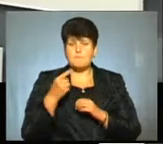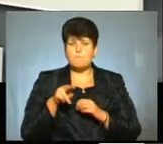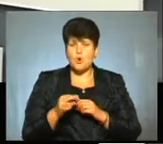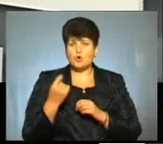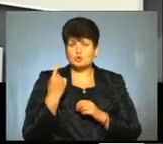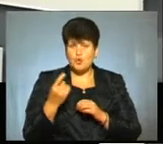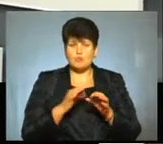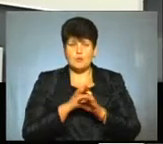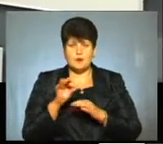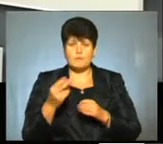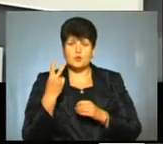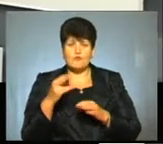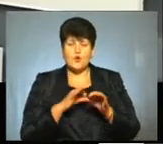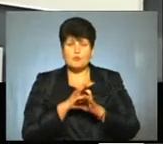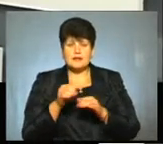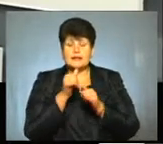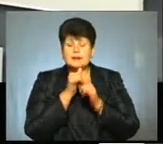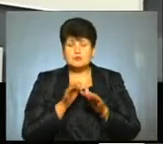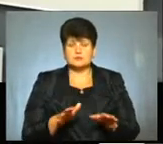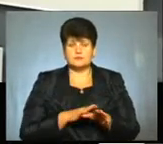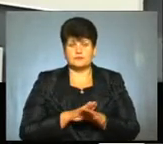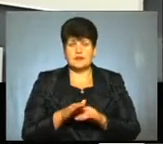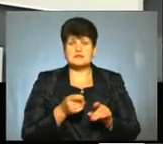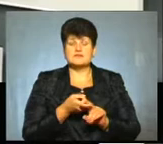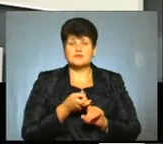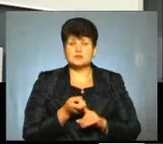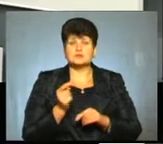одному проєкту, по двох проєктах, які неможливо реалізувати, але